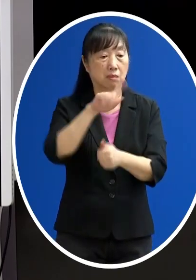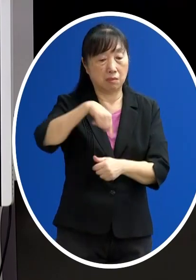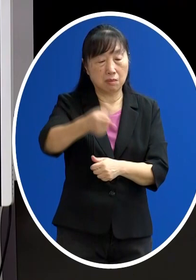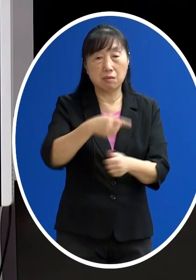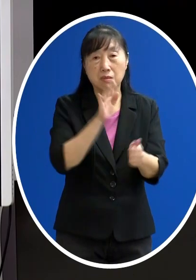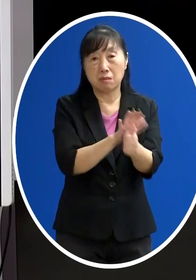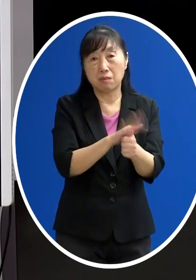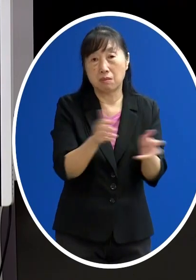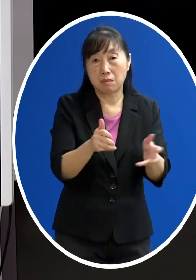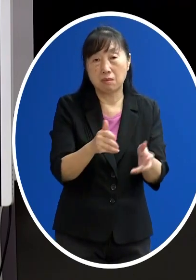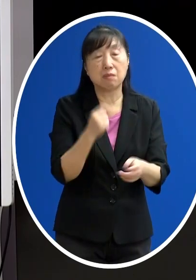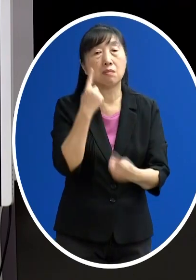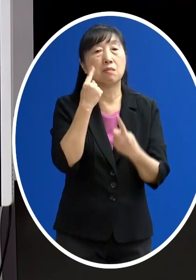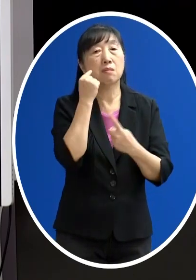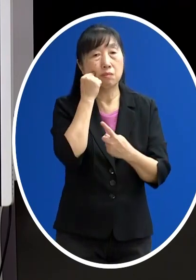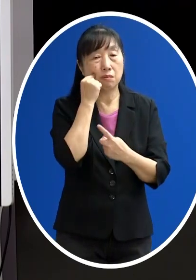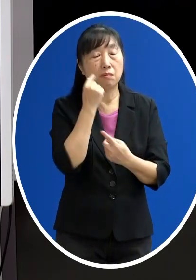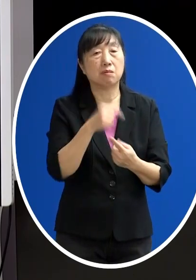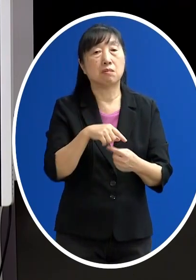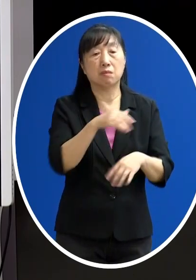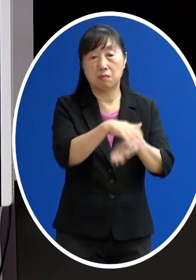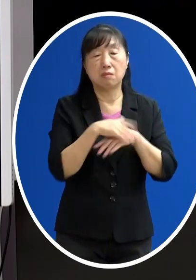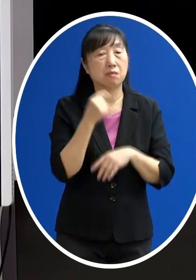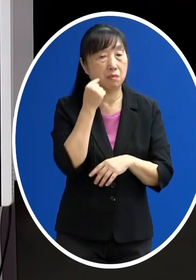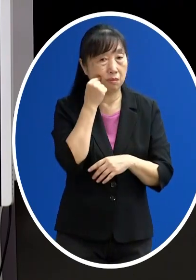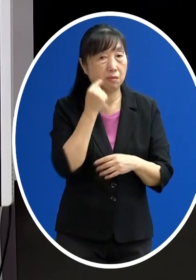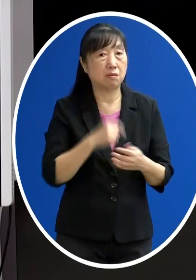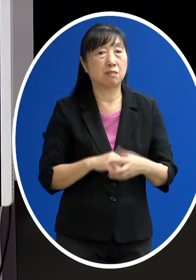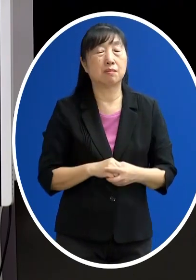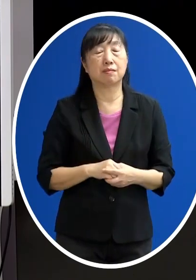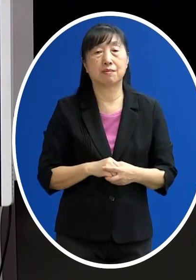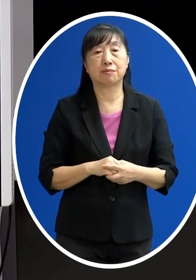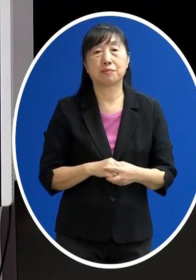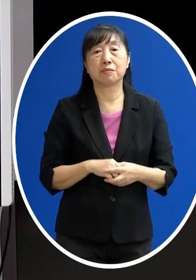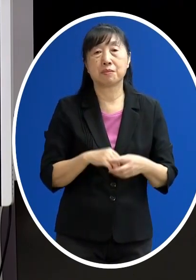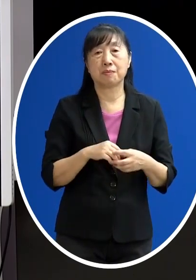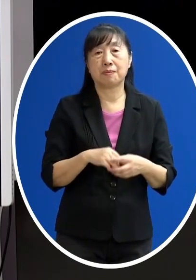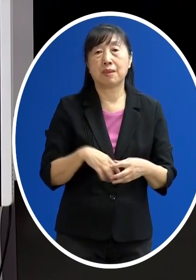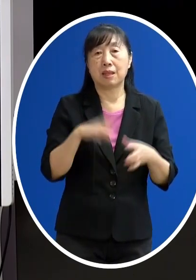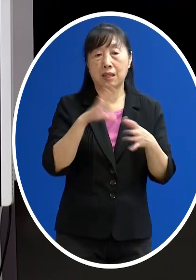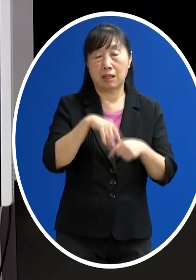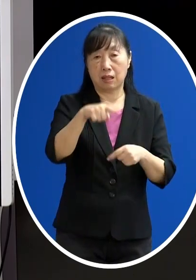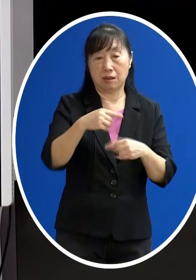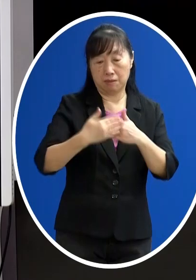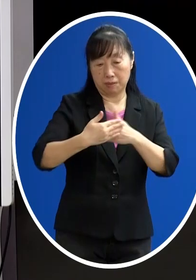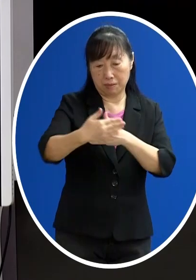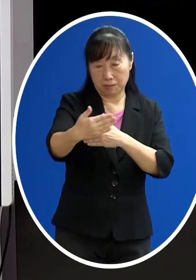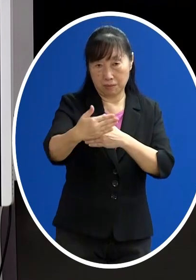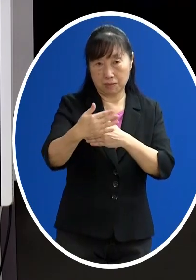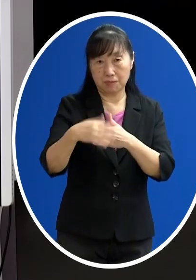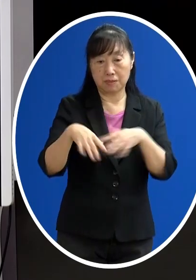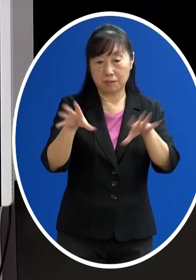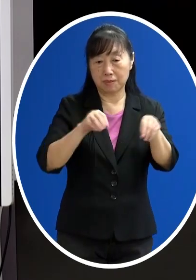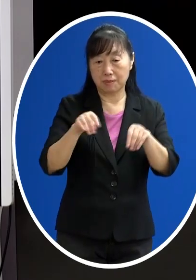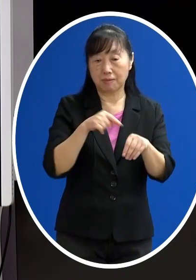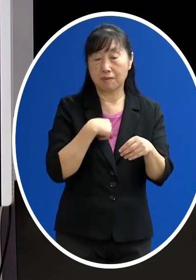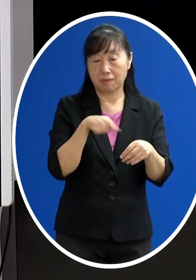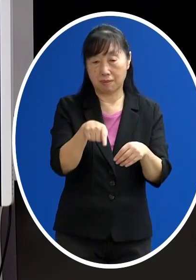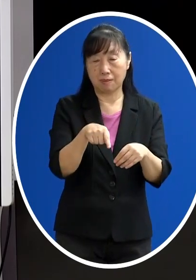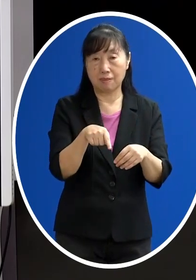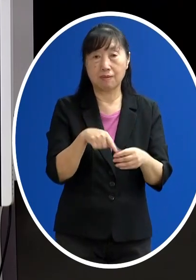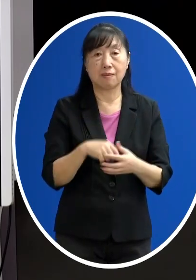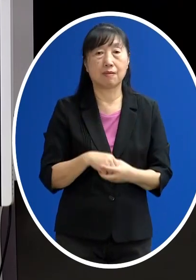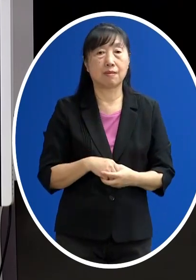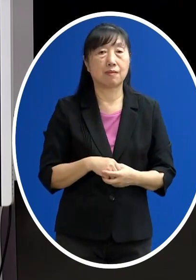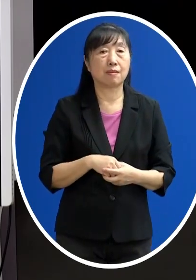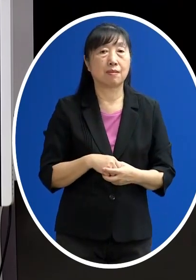它治疗完毕，把它救治回来。所以这大概也是在我们整个过程当中看到一个也许是